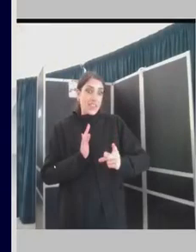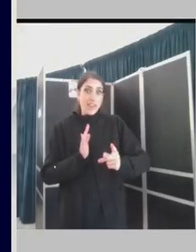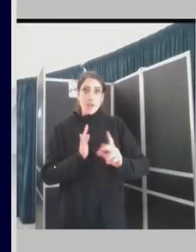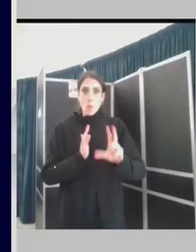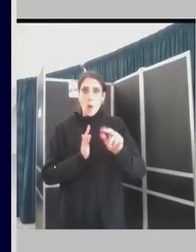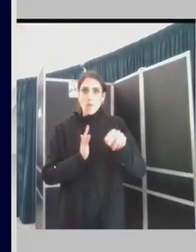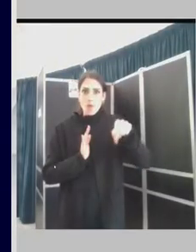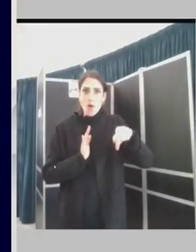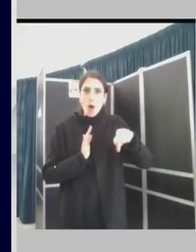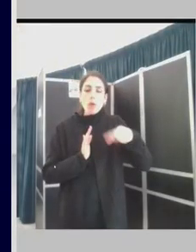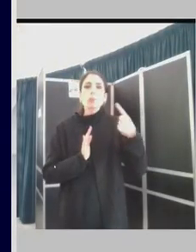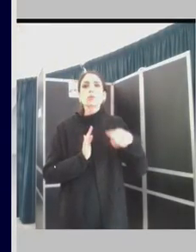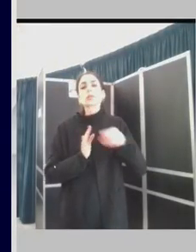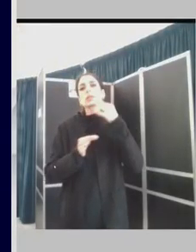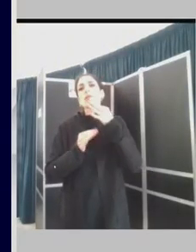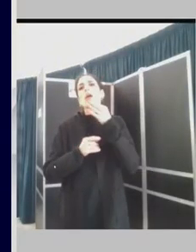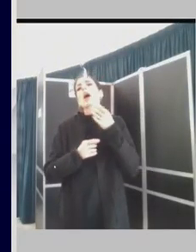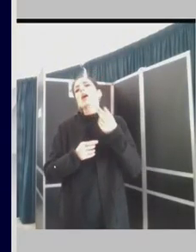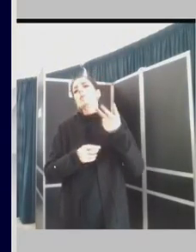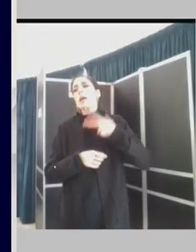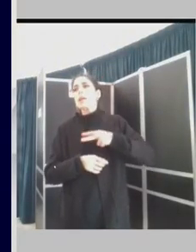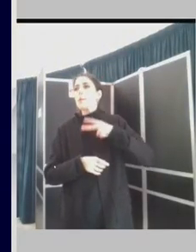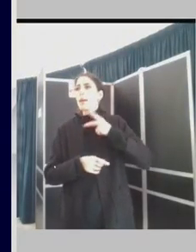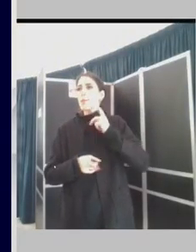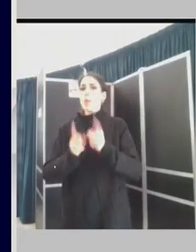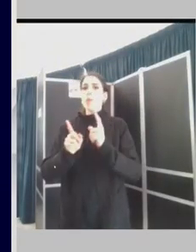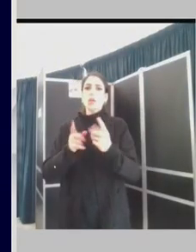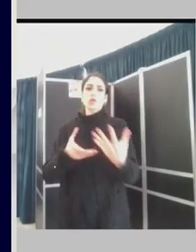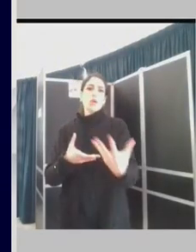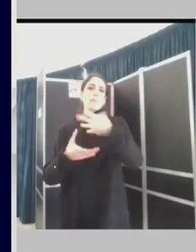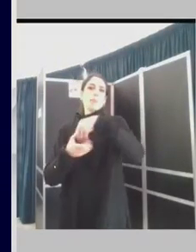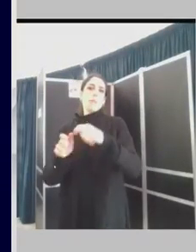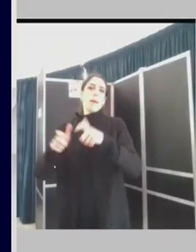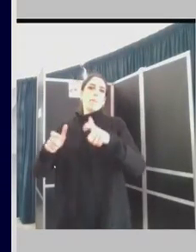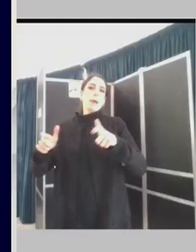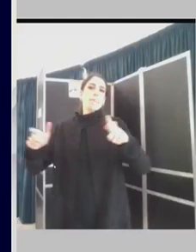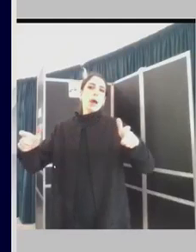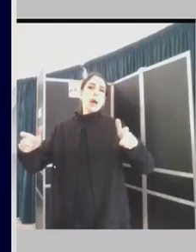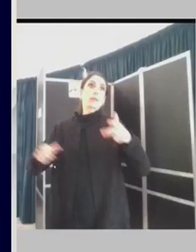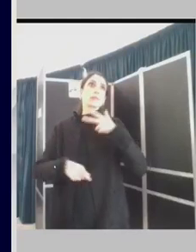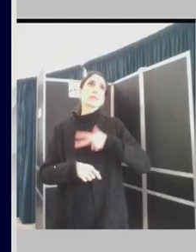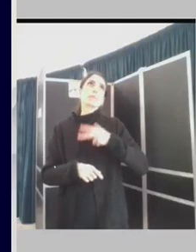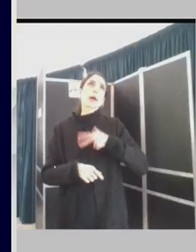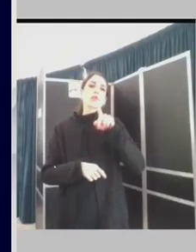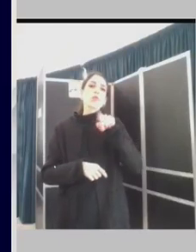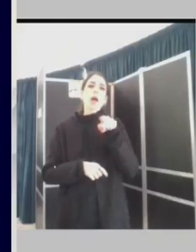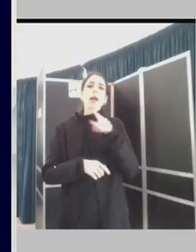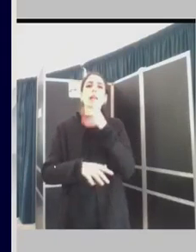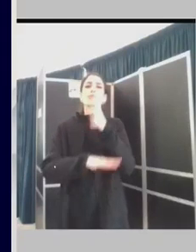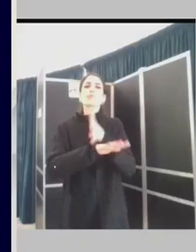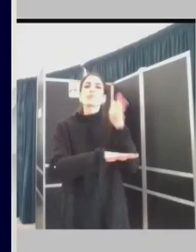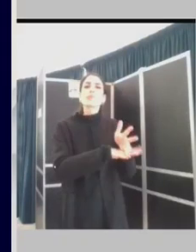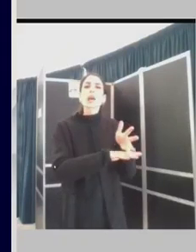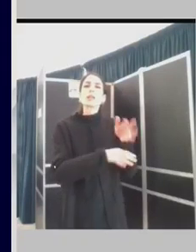e possiamo tranquillamente intervenire anche negli istituti comprensivi con